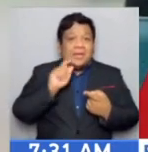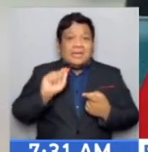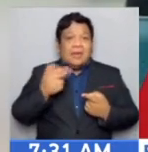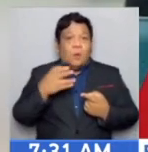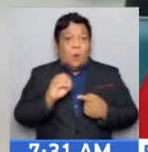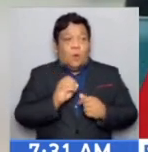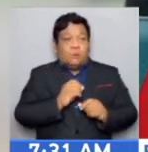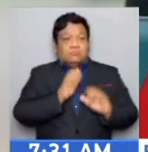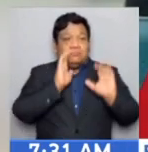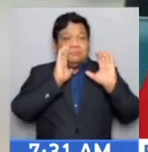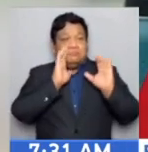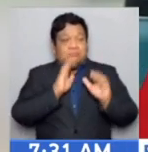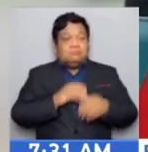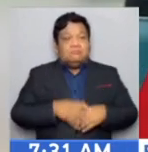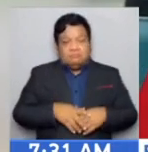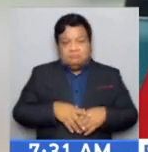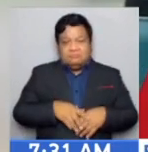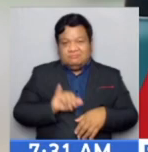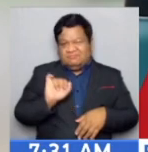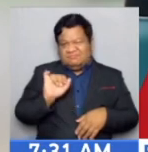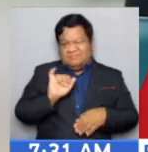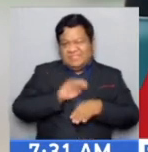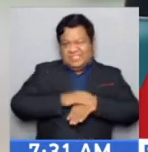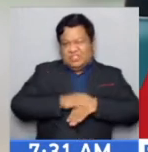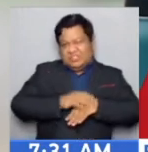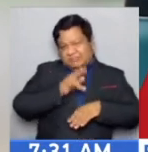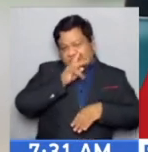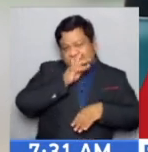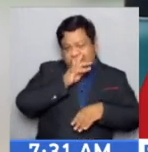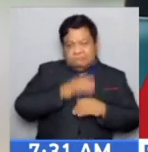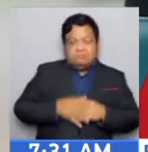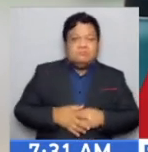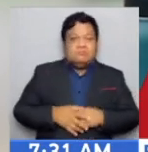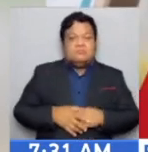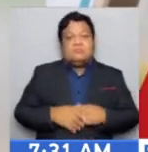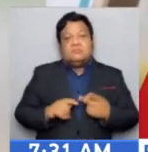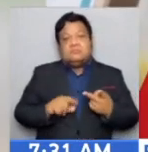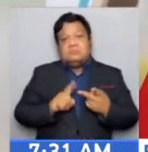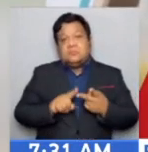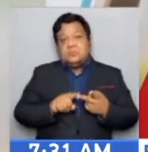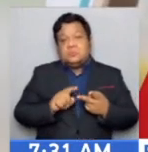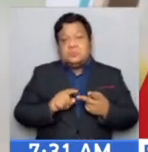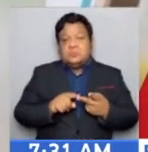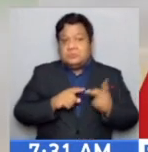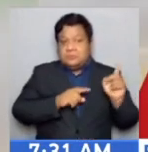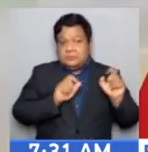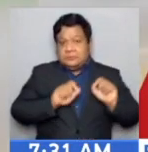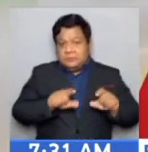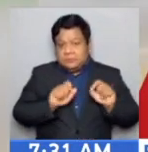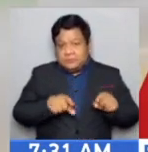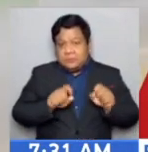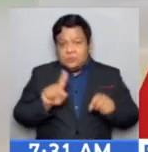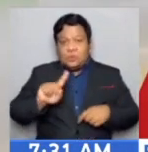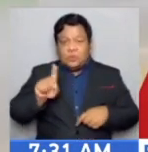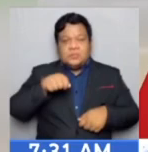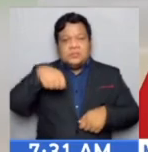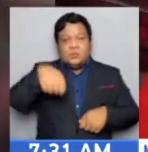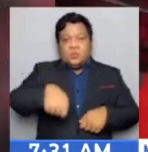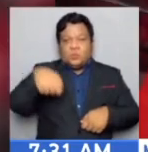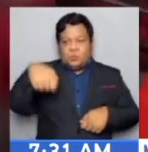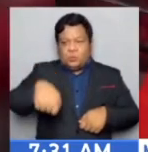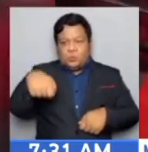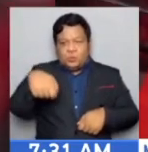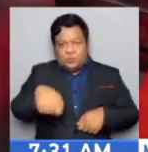What's your order, bro? You want cheese ball or cheese stick? Oh, egg waffles. Kung minsan, tindero rin siya ng